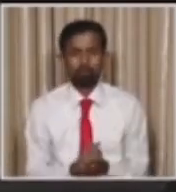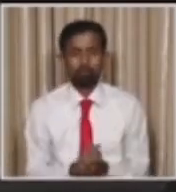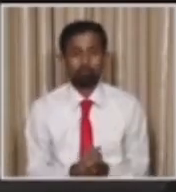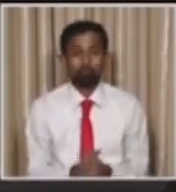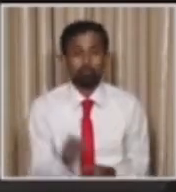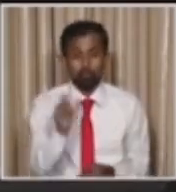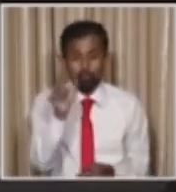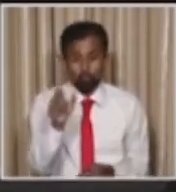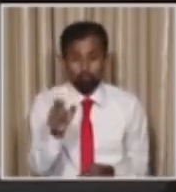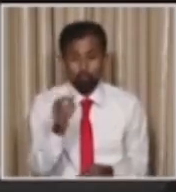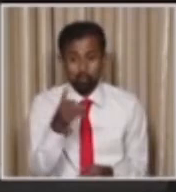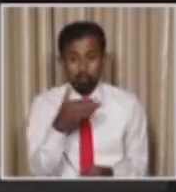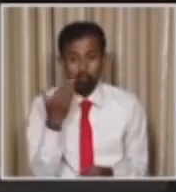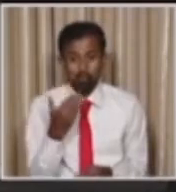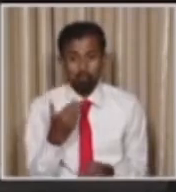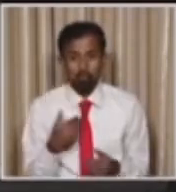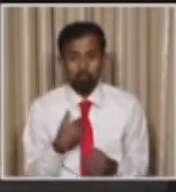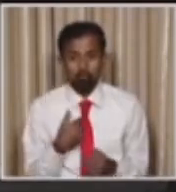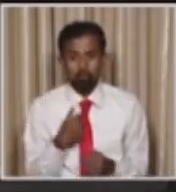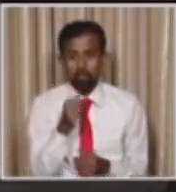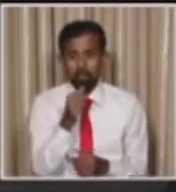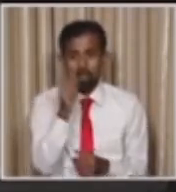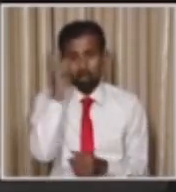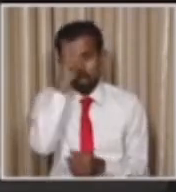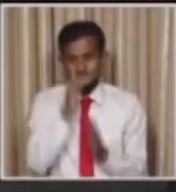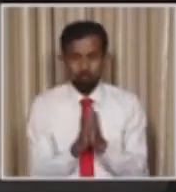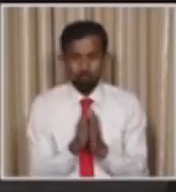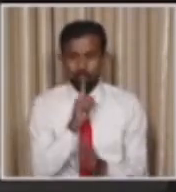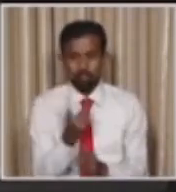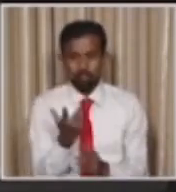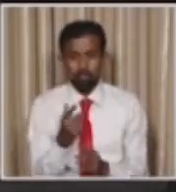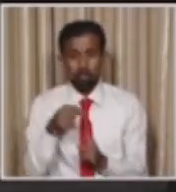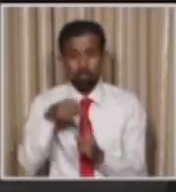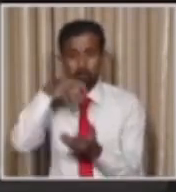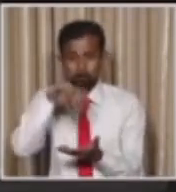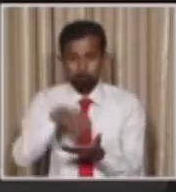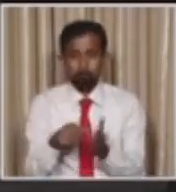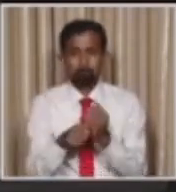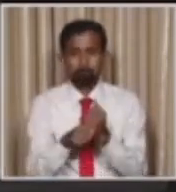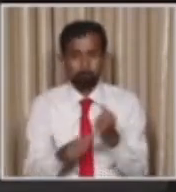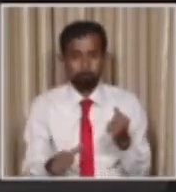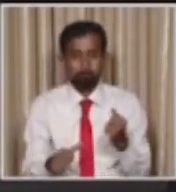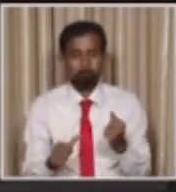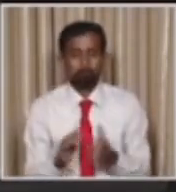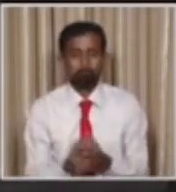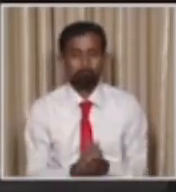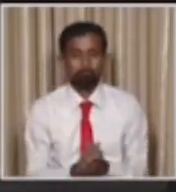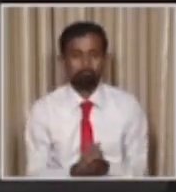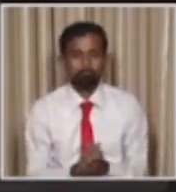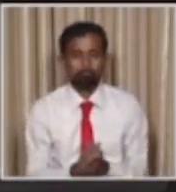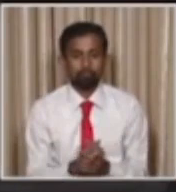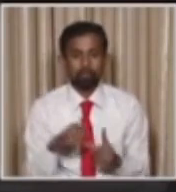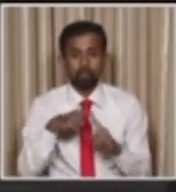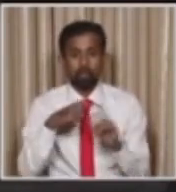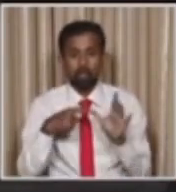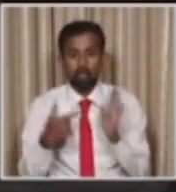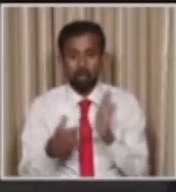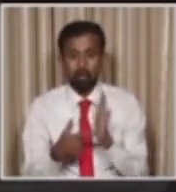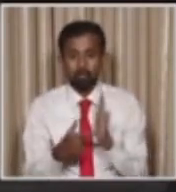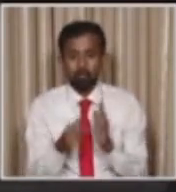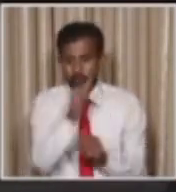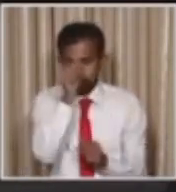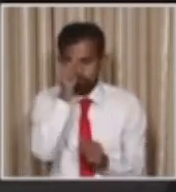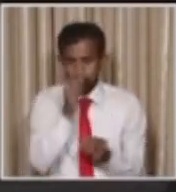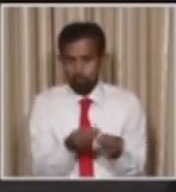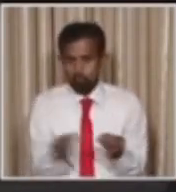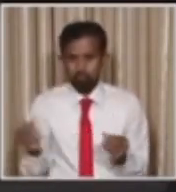ඔබට තිබුණ ඔබ මම ආගම වශයෙන් කතා කරන්නේ නෙමෙයි. ඔබේ පළාත නියෝජනය කෙනෙක් කිට්ටුව හැටියට කඩුවැබිලිය පල්ලිය කිට්ටුව ජීවත් වෙන